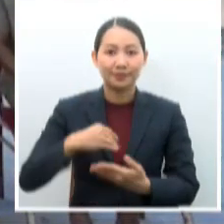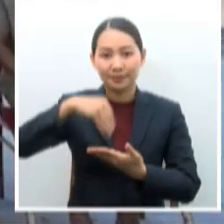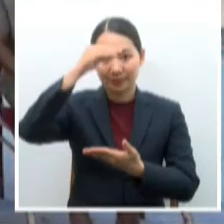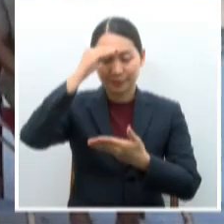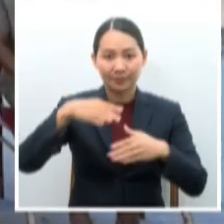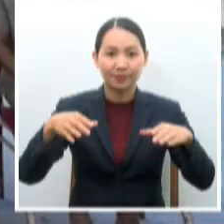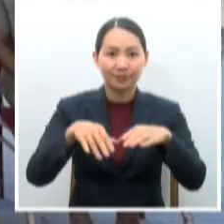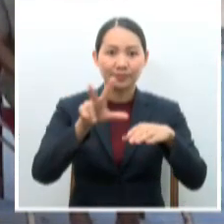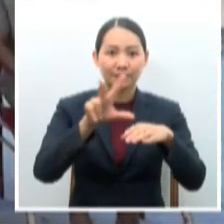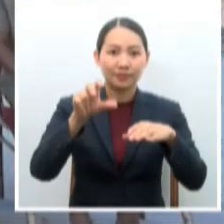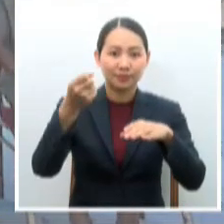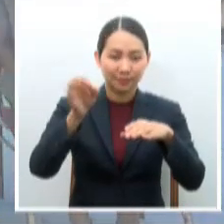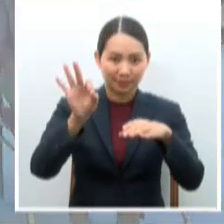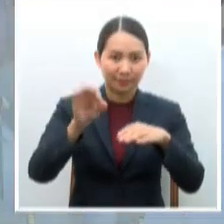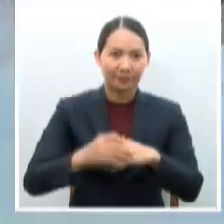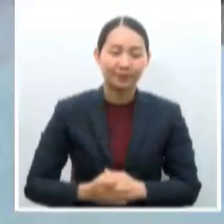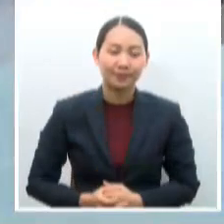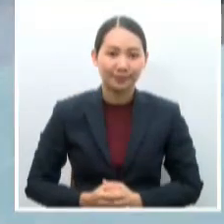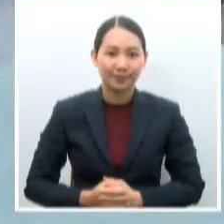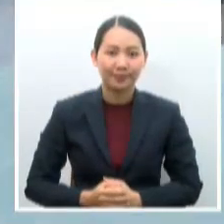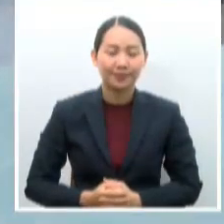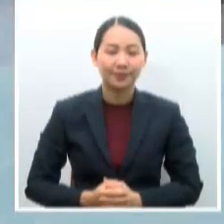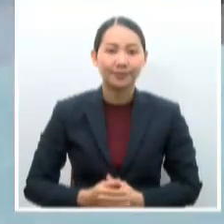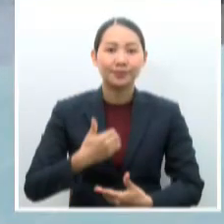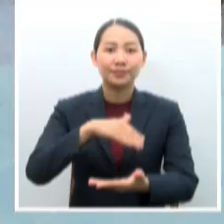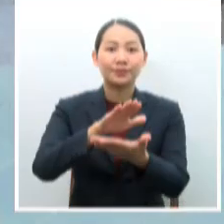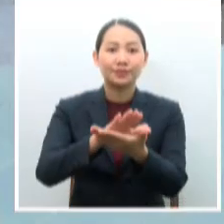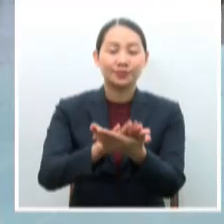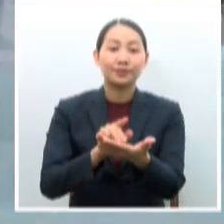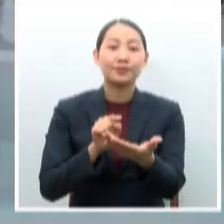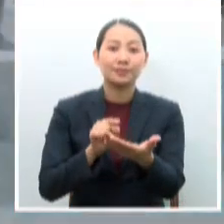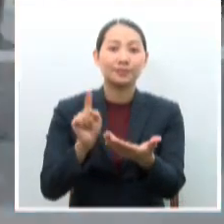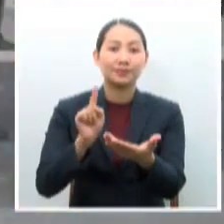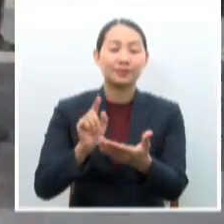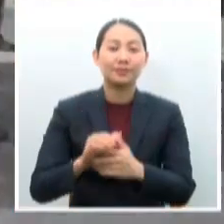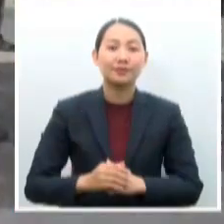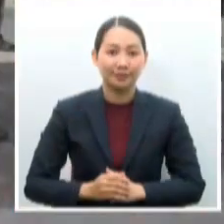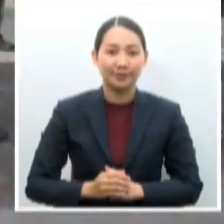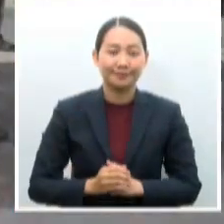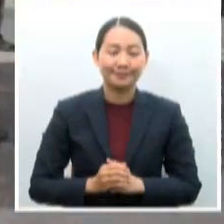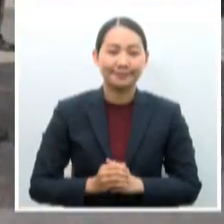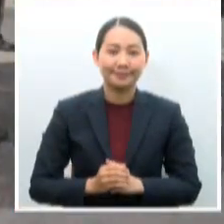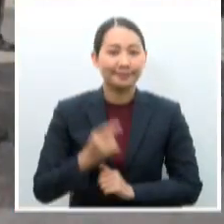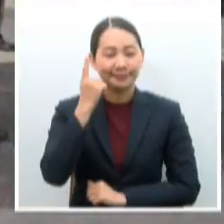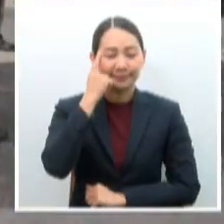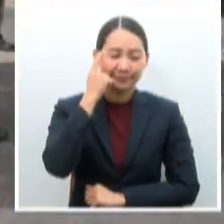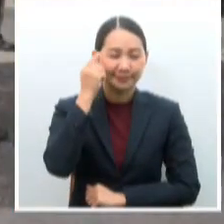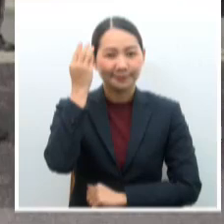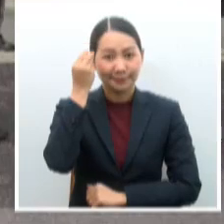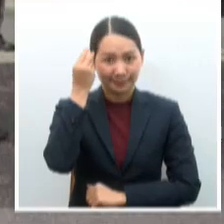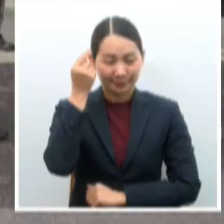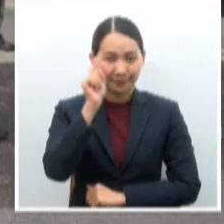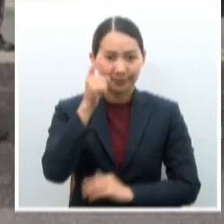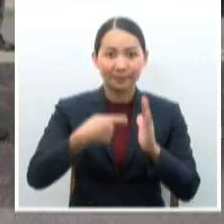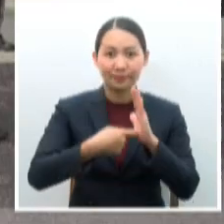น319คนโรงเรียนดงบังพิสัยนวการนุสรณ์ได้ตระหนักถึงเหตุผลและความ